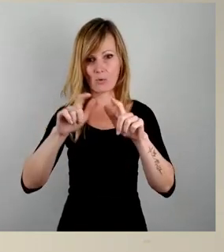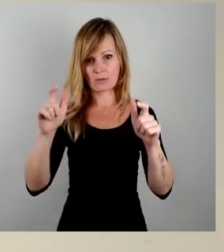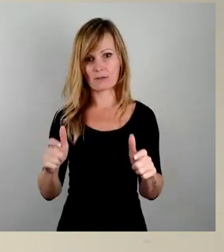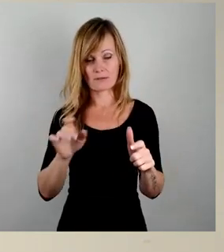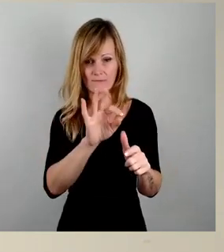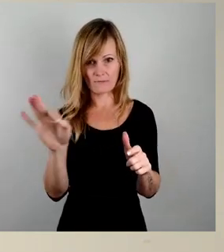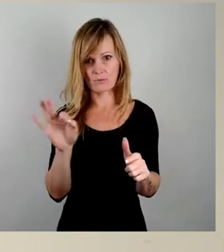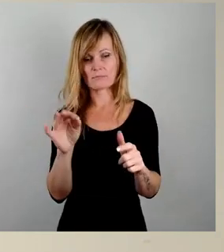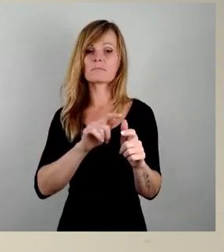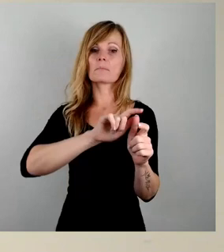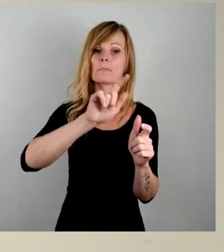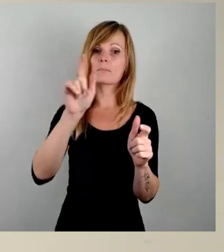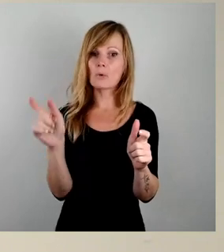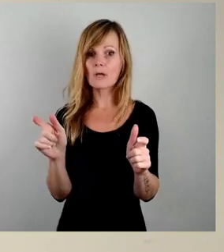Brücken.